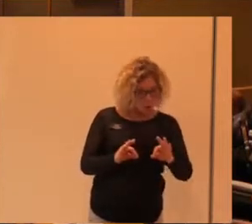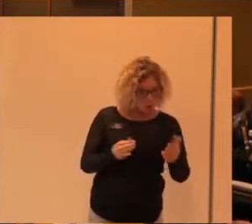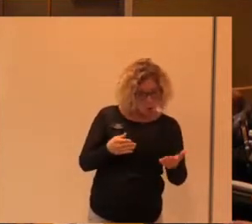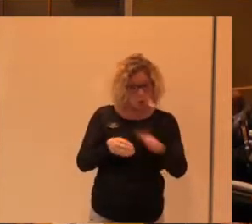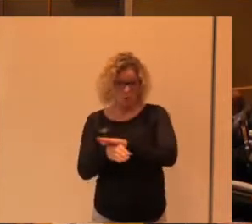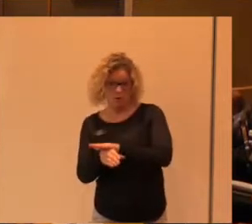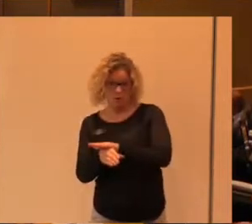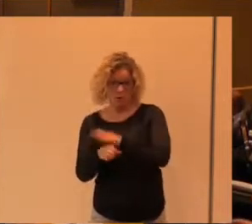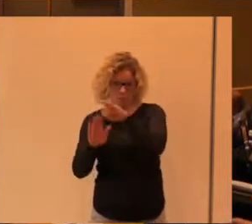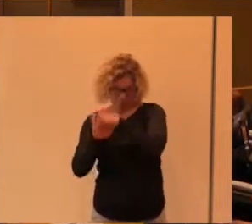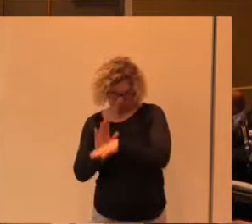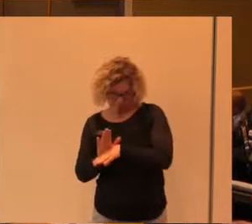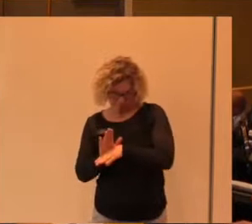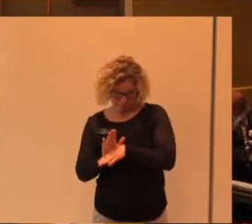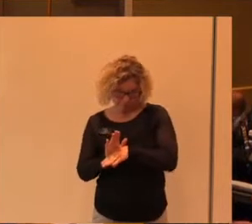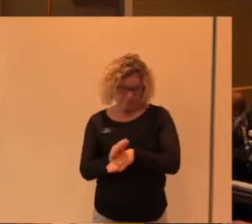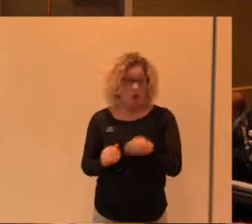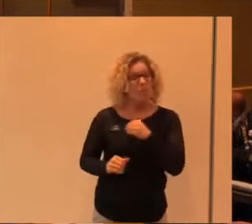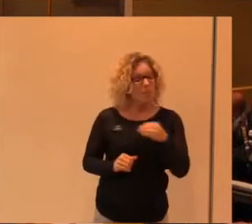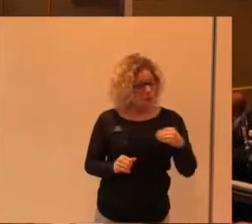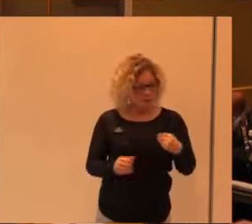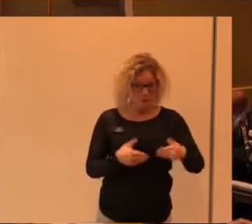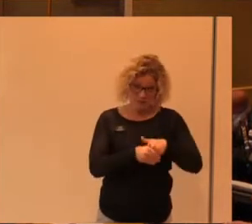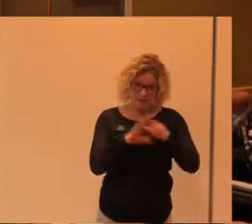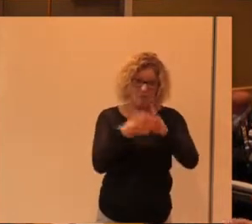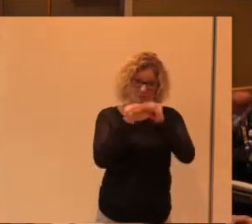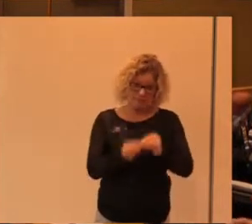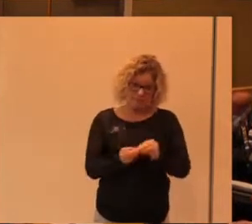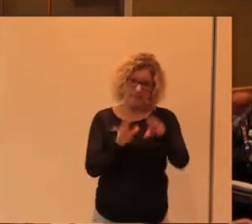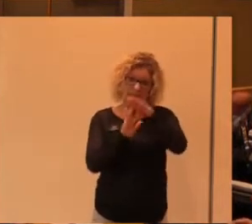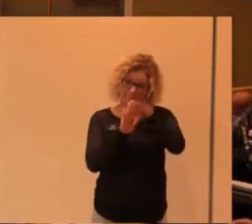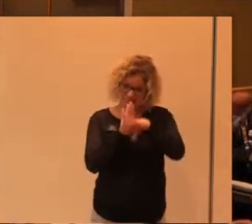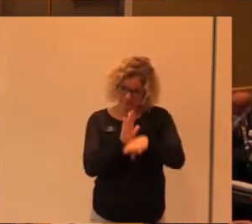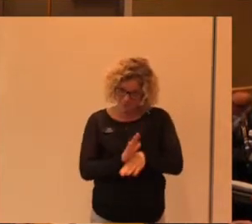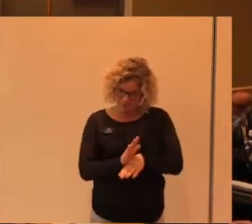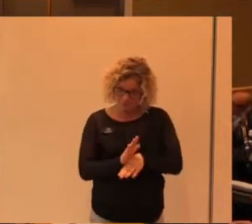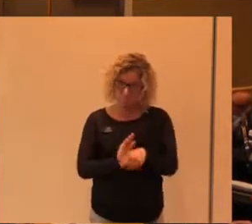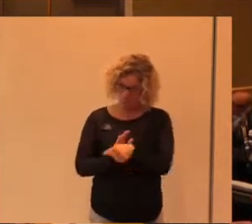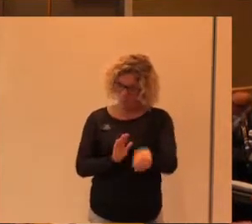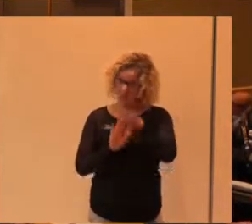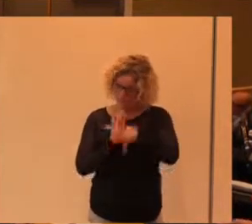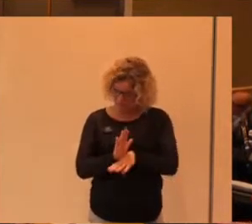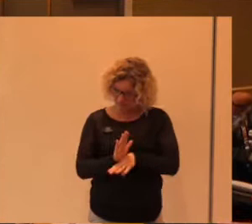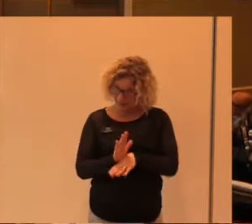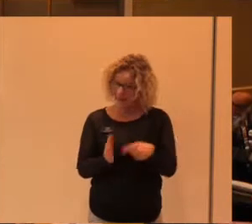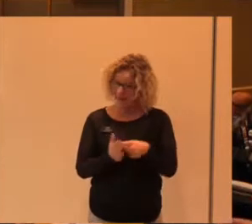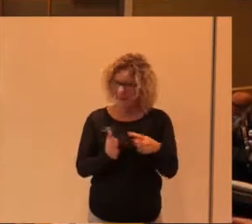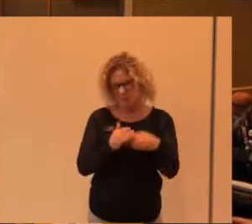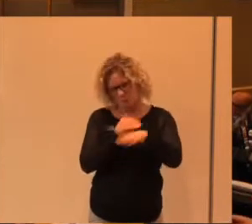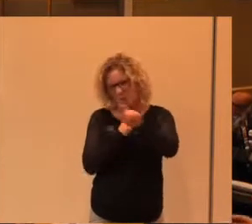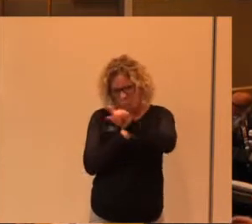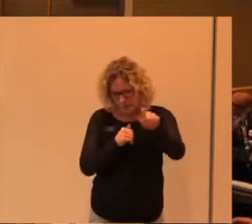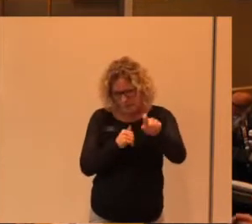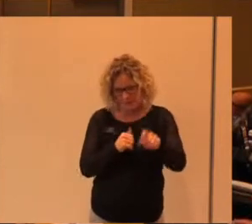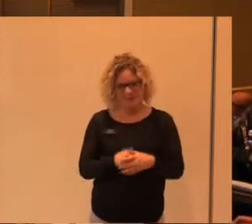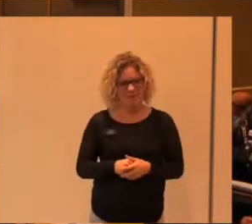den. För det har Myndigheten för delaktighet tagit fram riktlinjer. De riktlinjerna heter som underrubrik